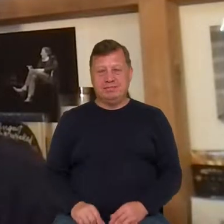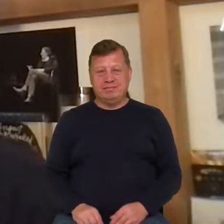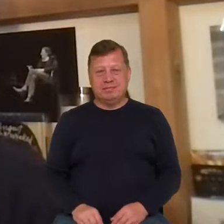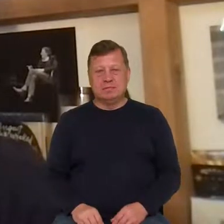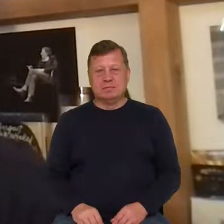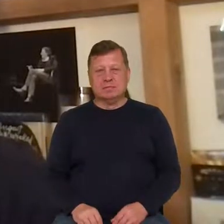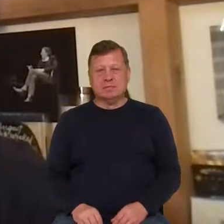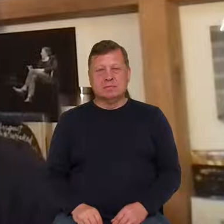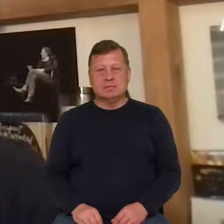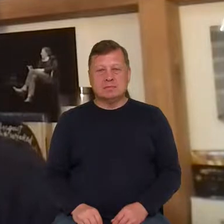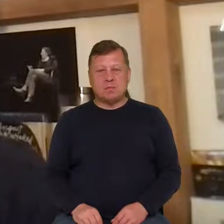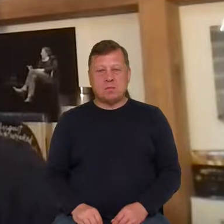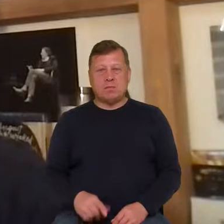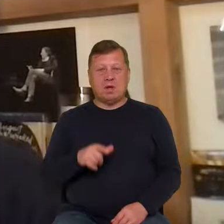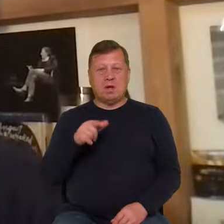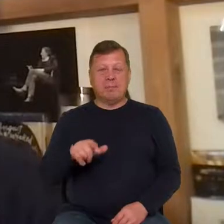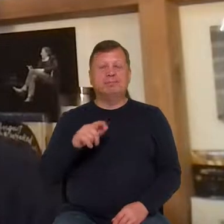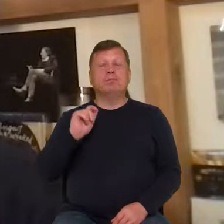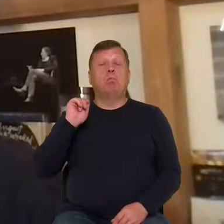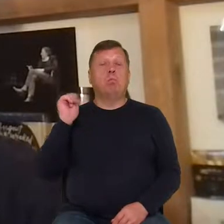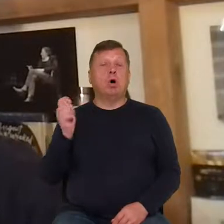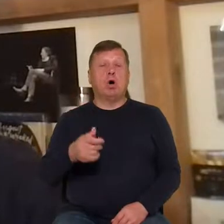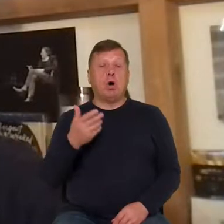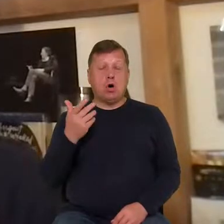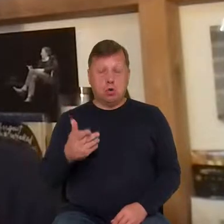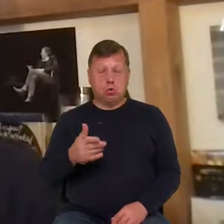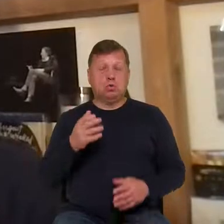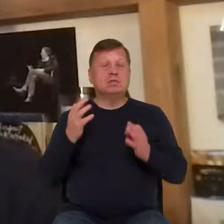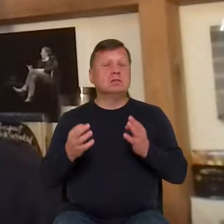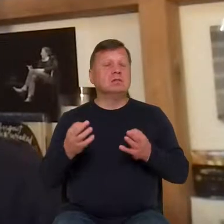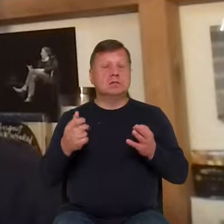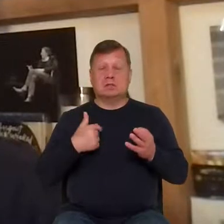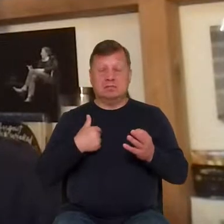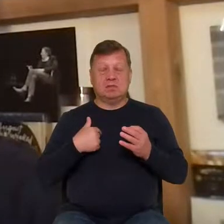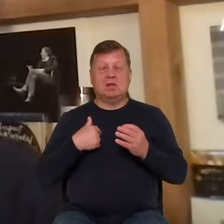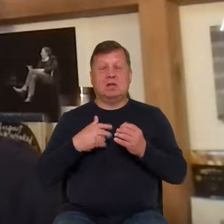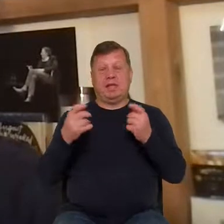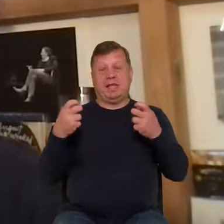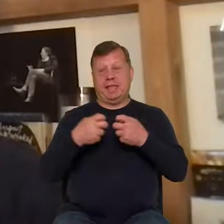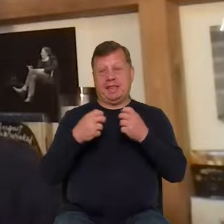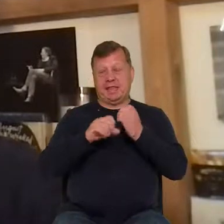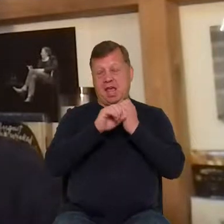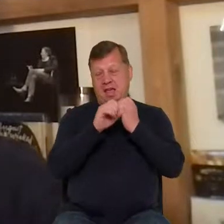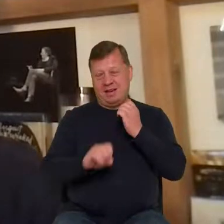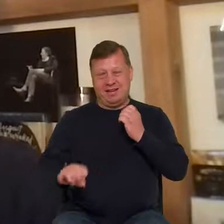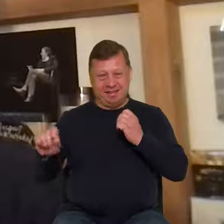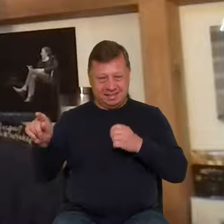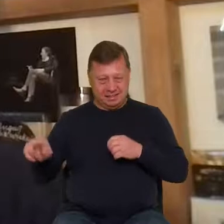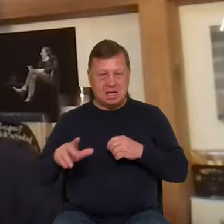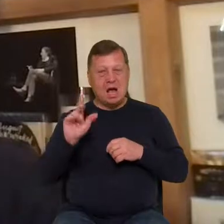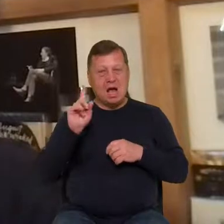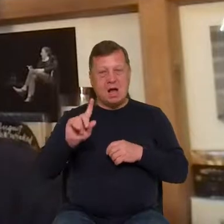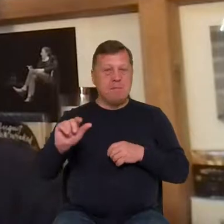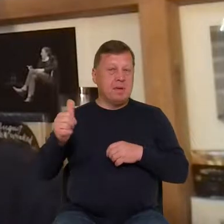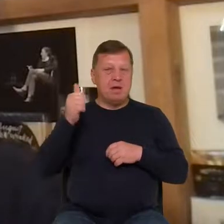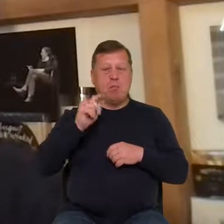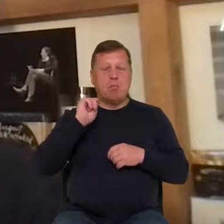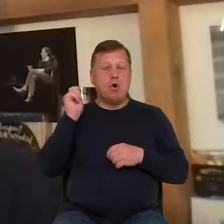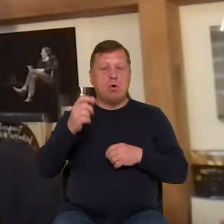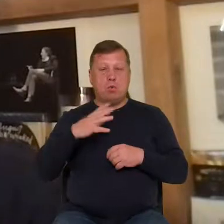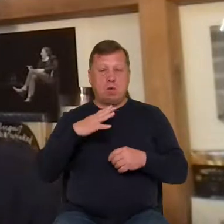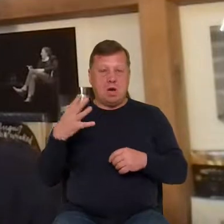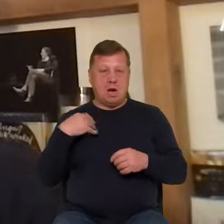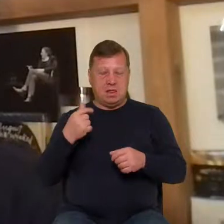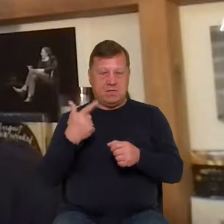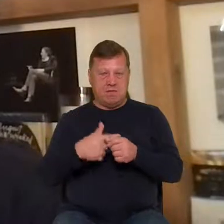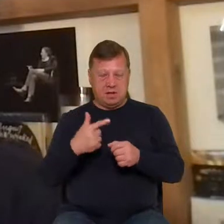Więc tę podróż przebywam pod kablem podmorskim, ale pierwszą podróż odbyłem, kiedy miałem lat 20.